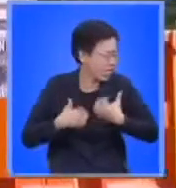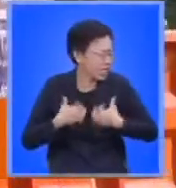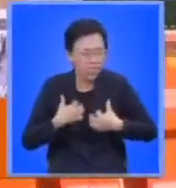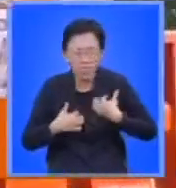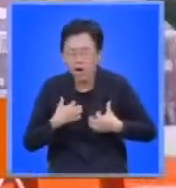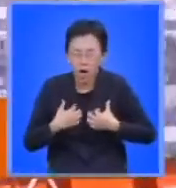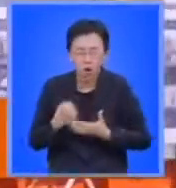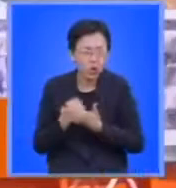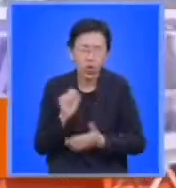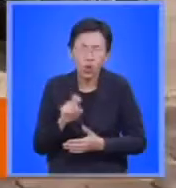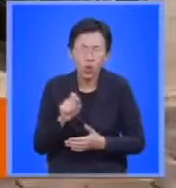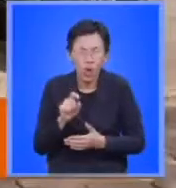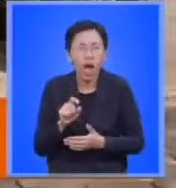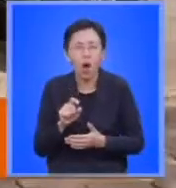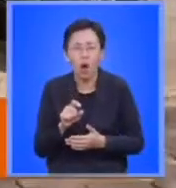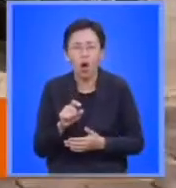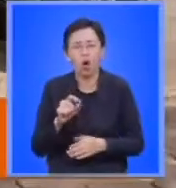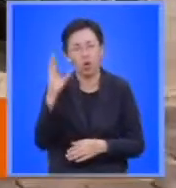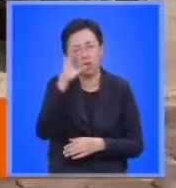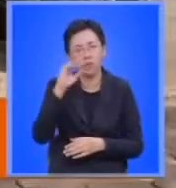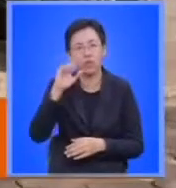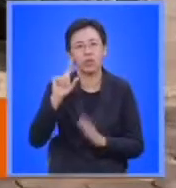ใน24ชั่วโมงครับ